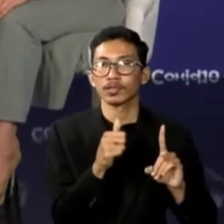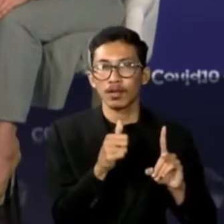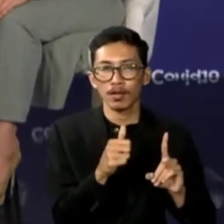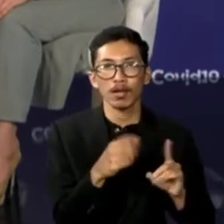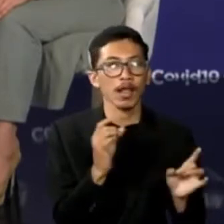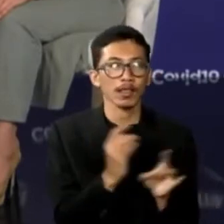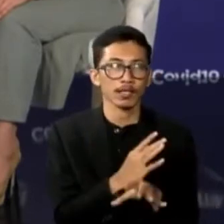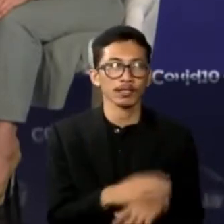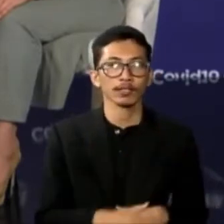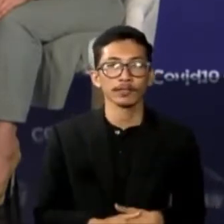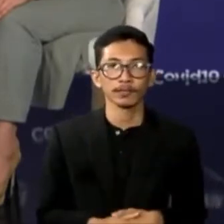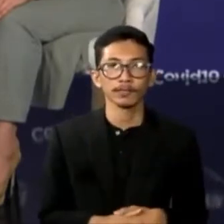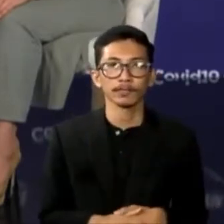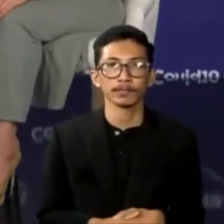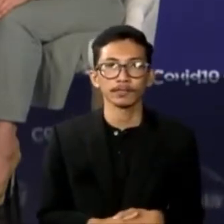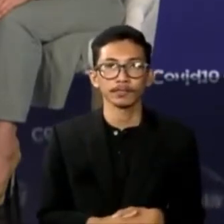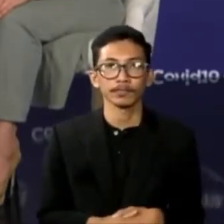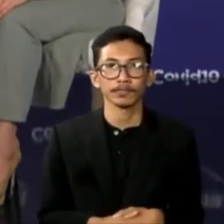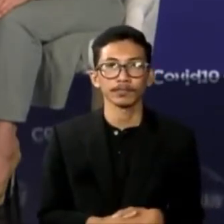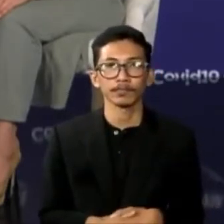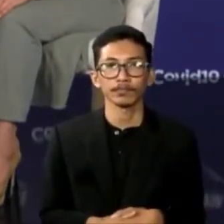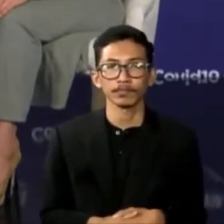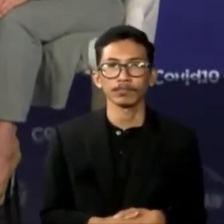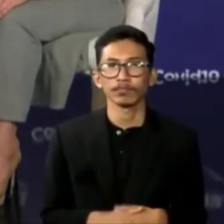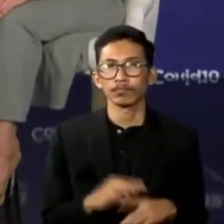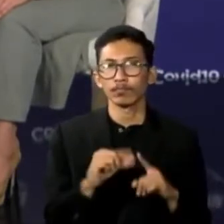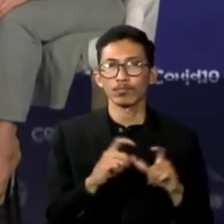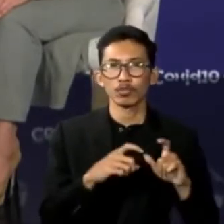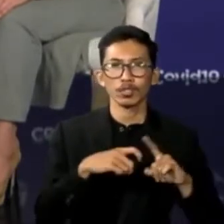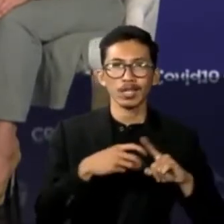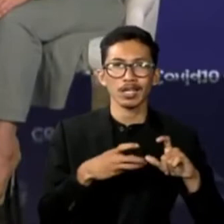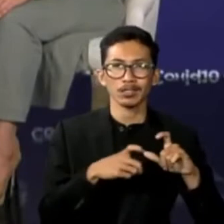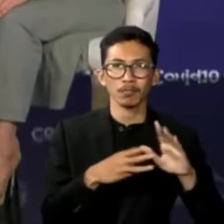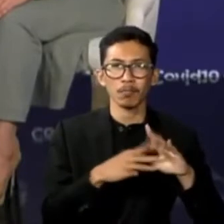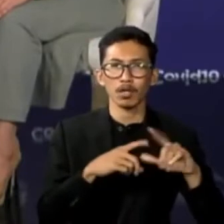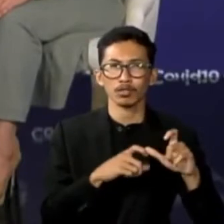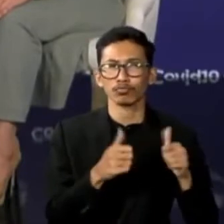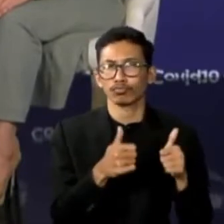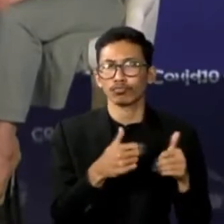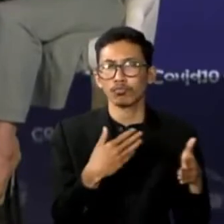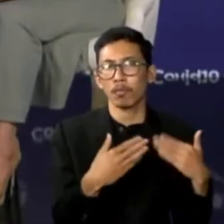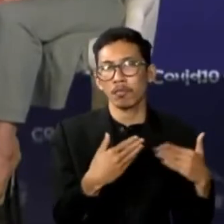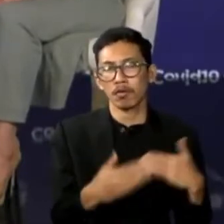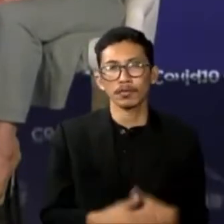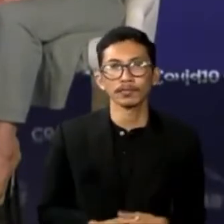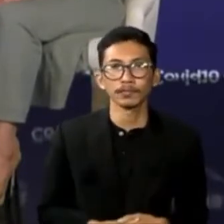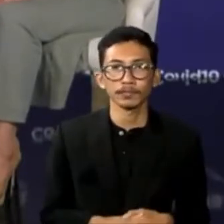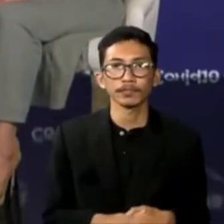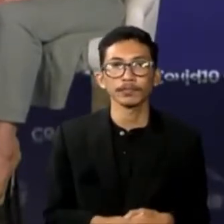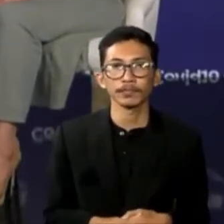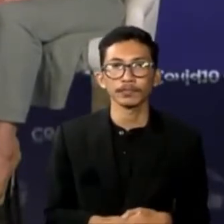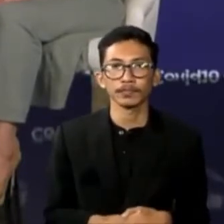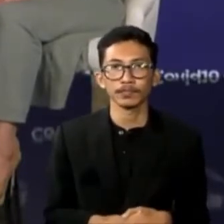maka dilakukan tes copy Saya rasa Puskesmas tidak berani bermacam-macam dengan hal tersebut dan ini nanti tes